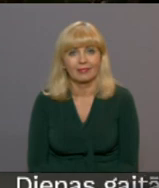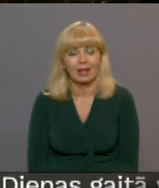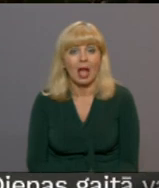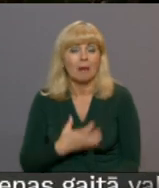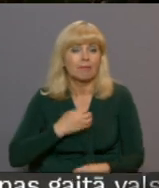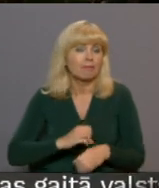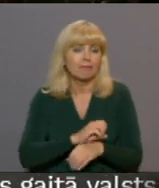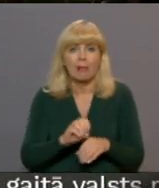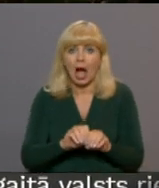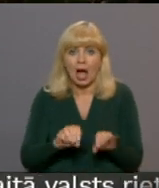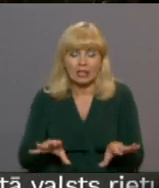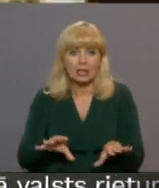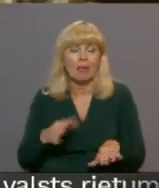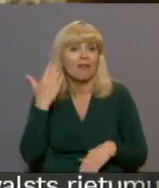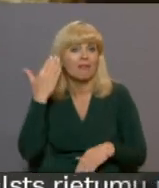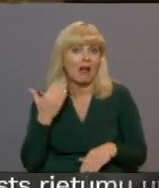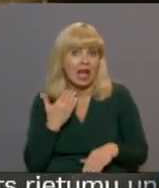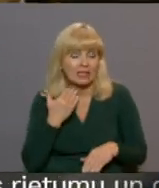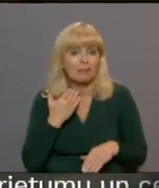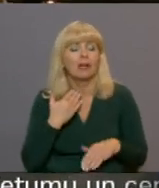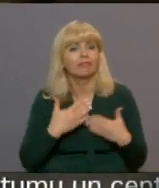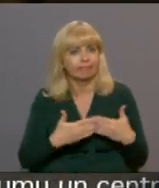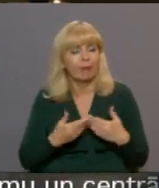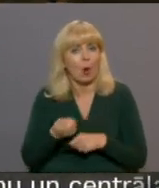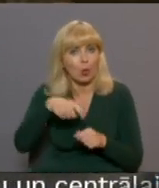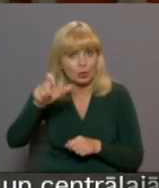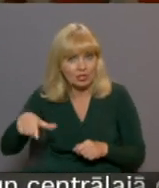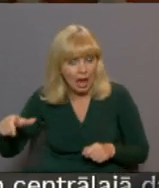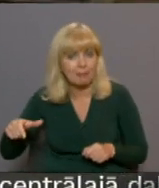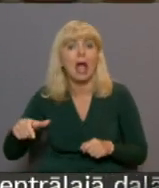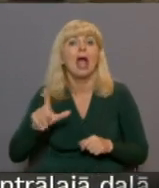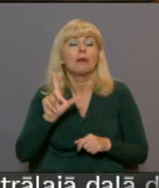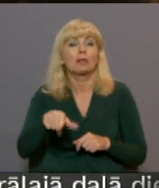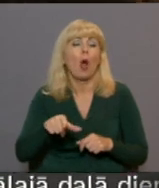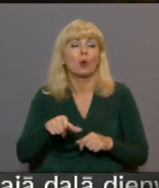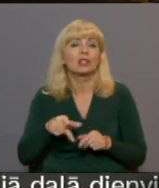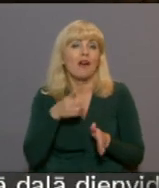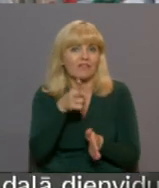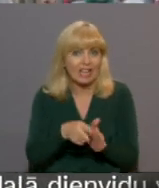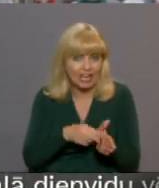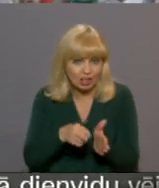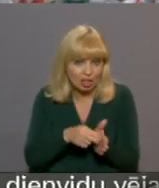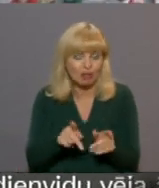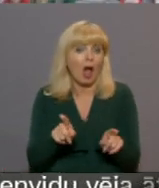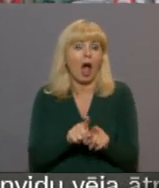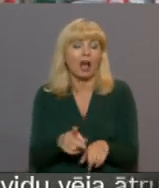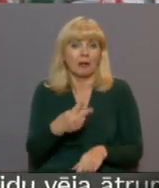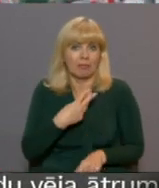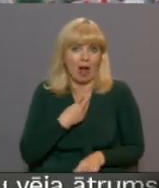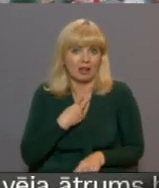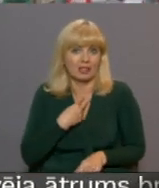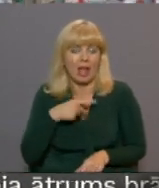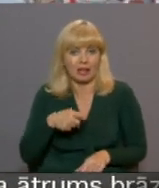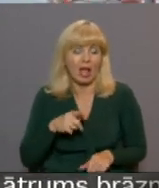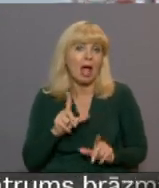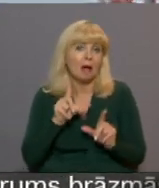Pandēmijas sarežģītajā laikā Ventspilī sarosījās uzņēmēji. Pilsētas ielās brauc Ziemassvētku vilcieniņš, un negaidīt ik pa laikam Ventspilniekus pārsteidz ar